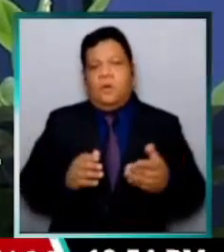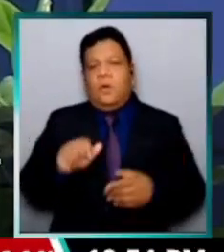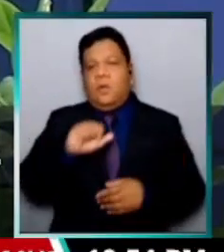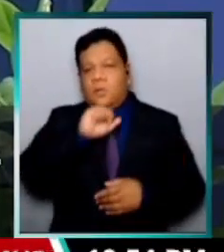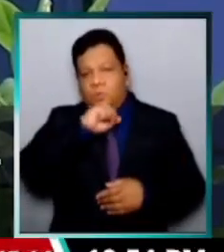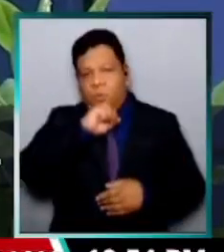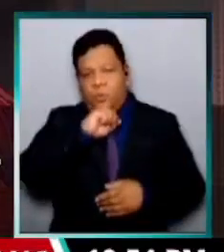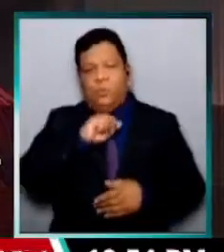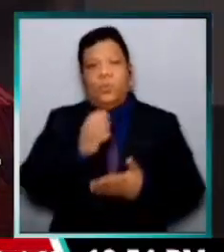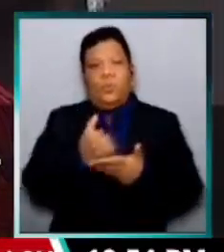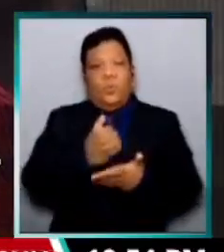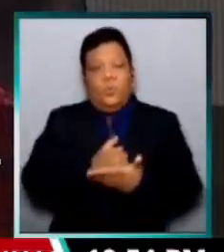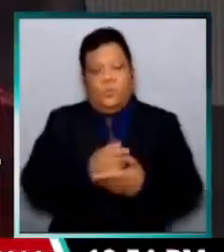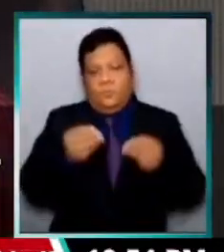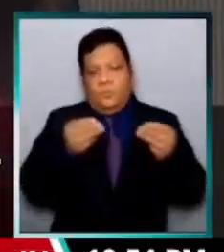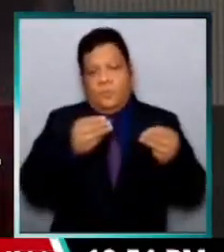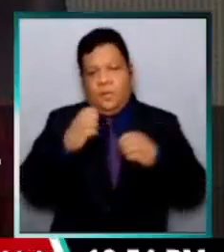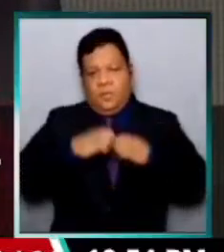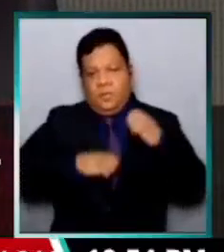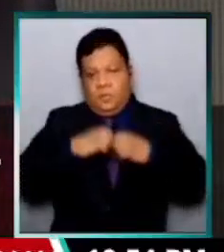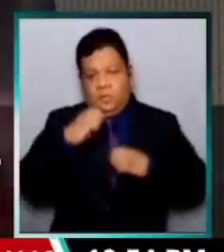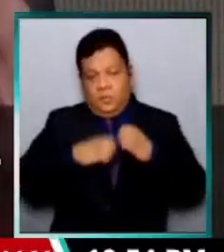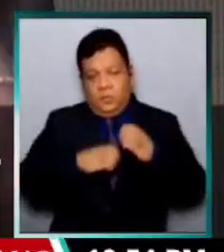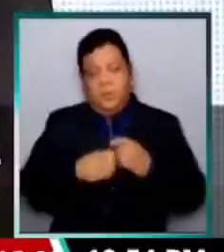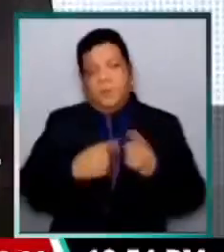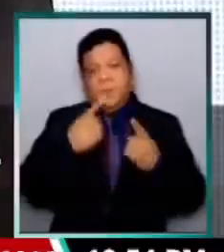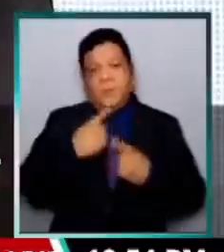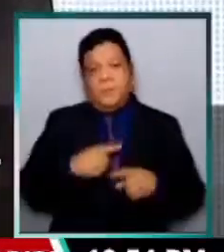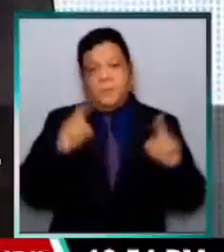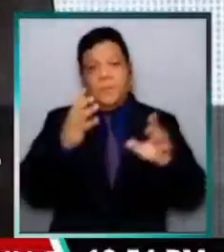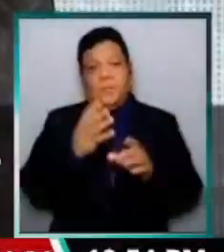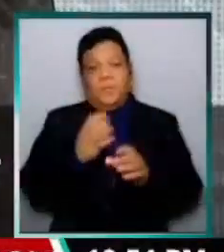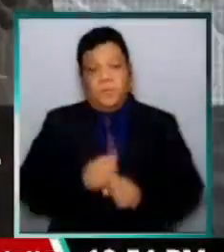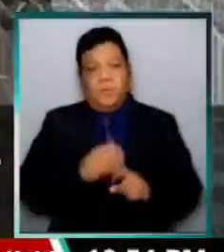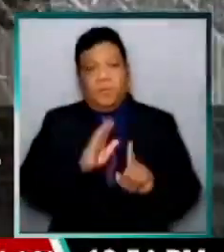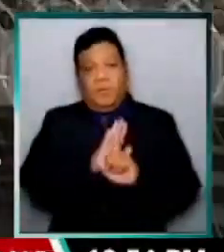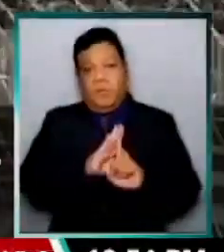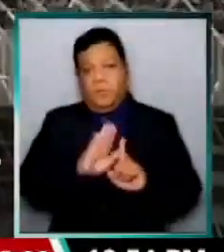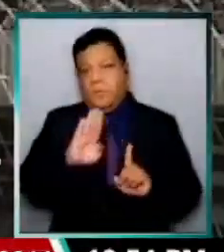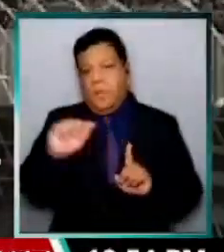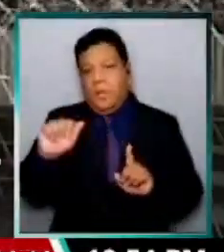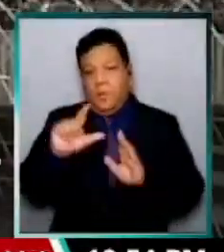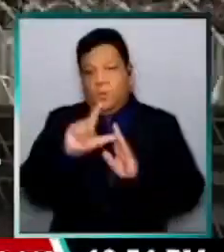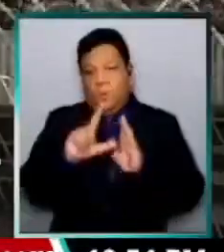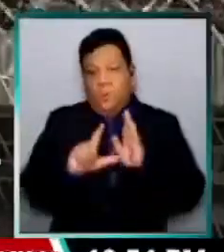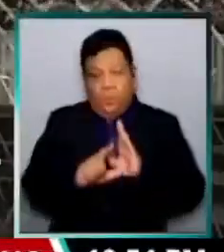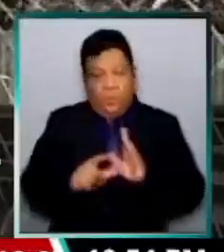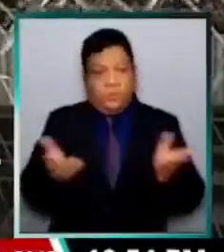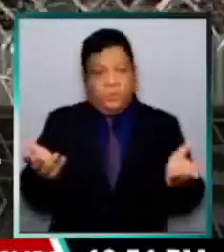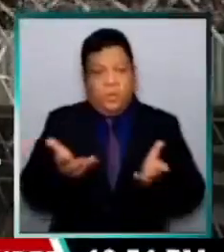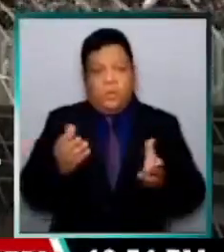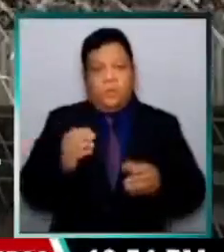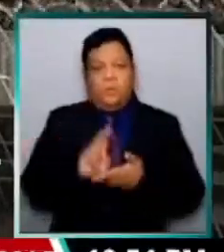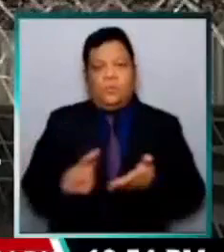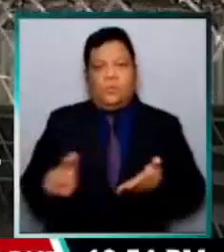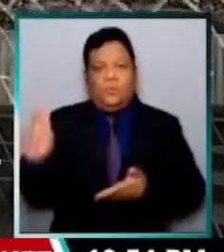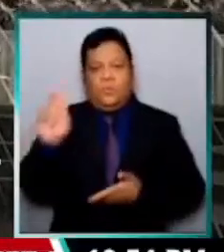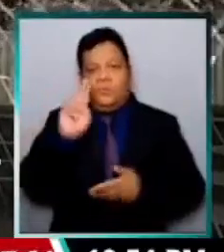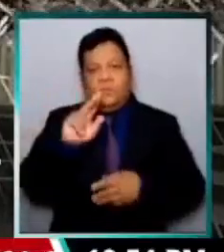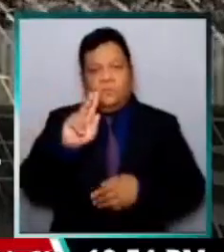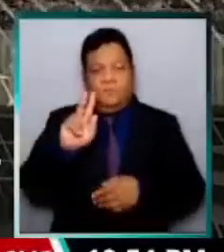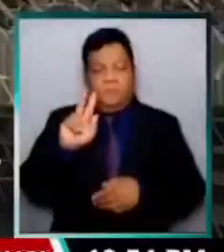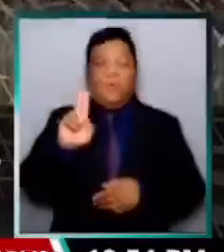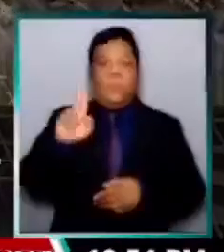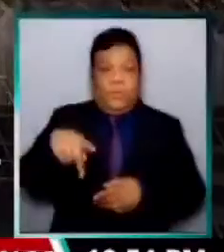Management Engineering. Nakuha naman niya ang kanyang Bachelor of Laws degree mula sa University of the Philippines kung saan